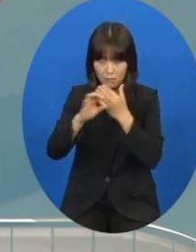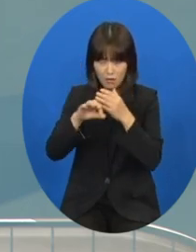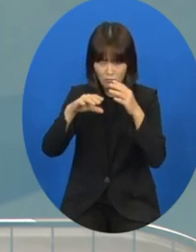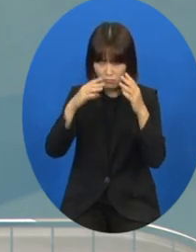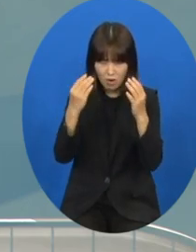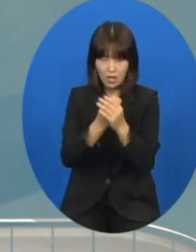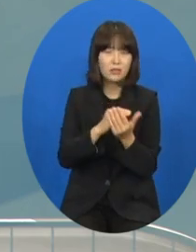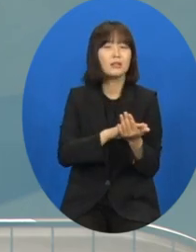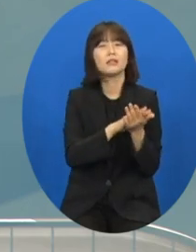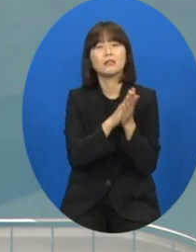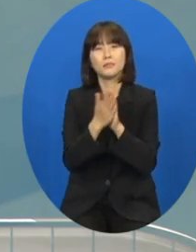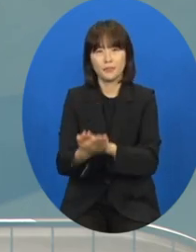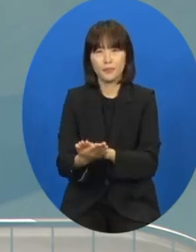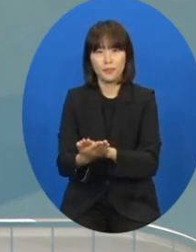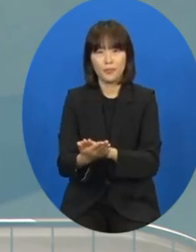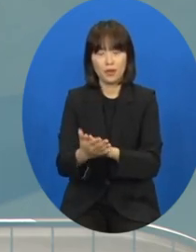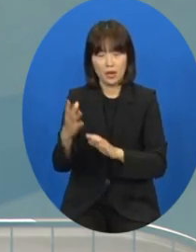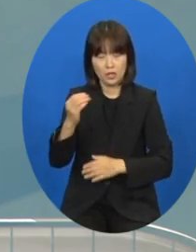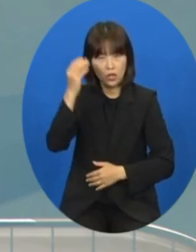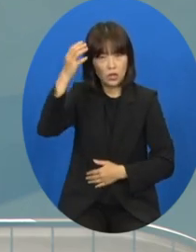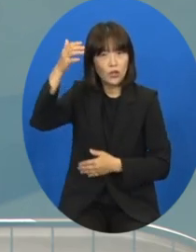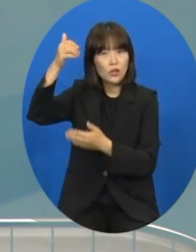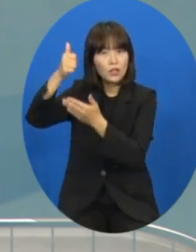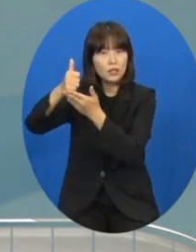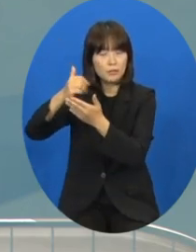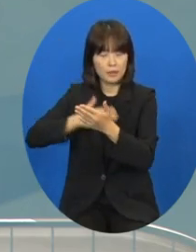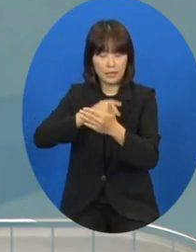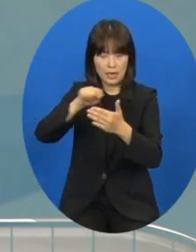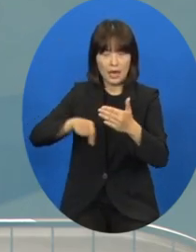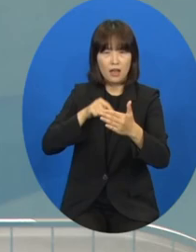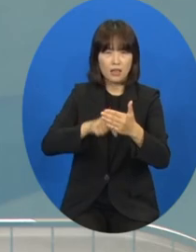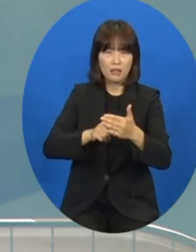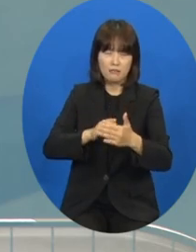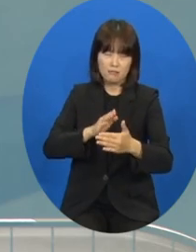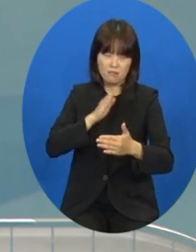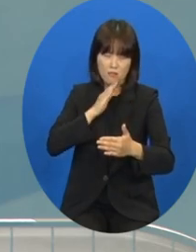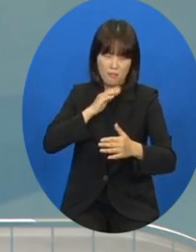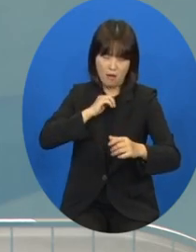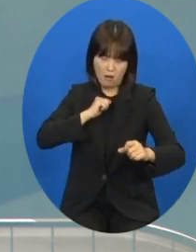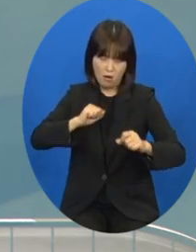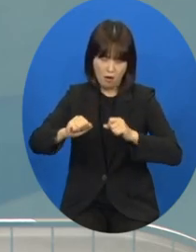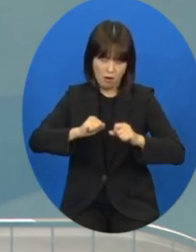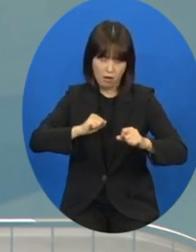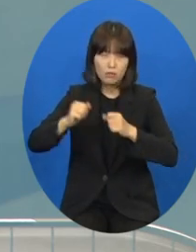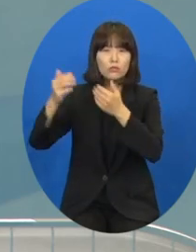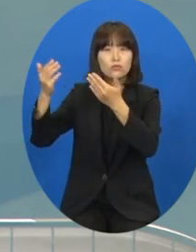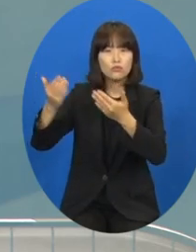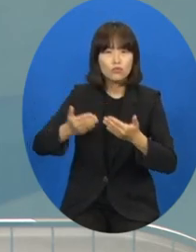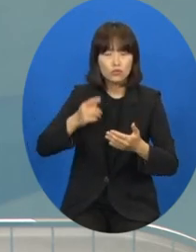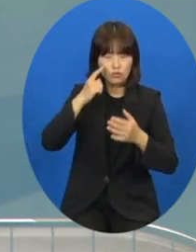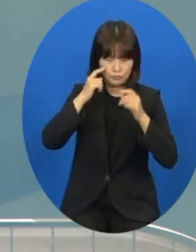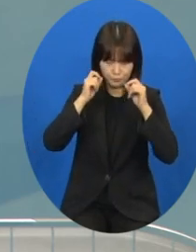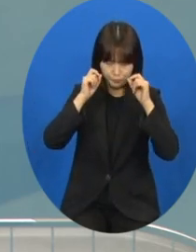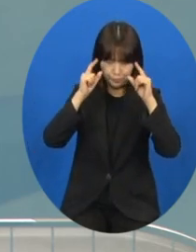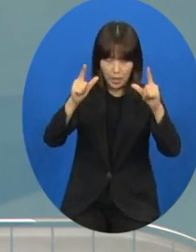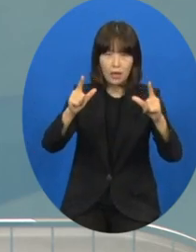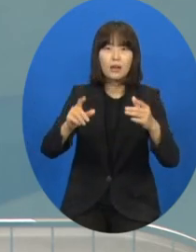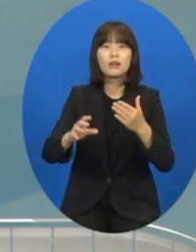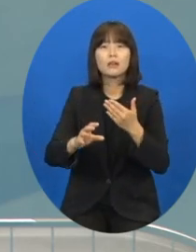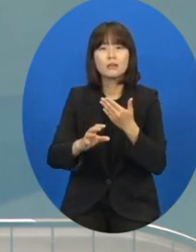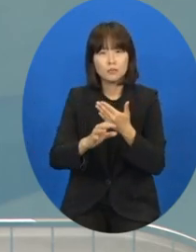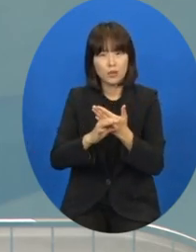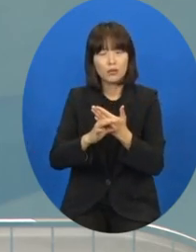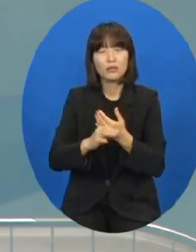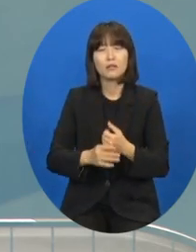달라진다니까. 성령께서 내 안에 진짜 정말 역사하셔서 눈을 열어주시면,